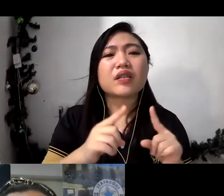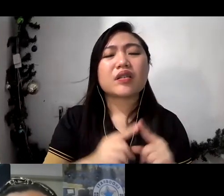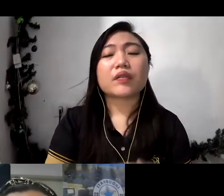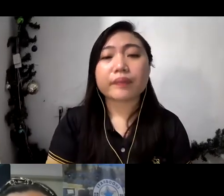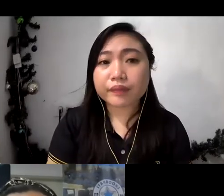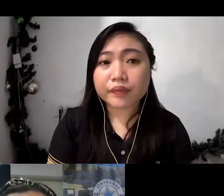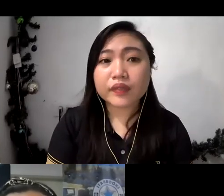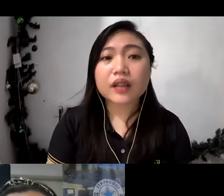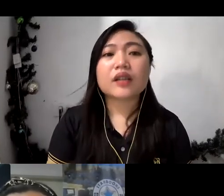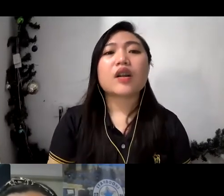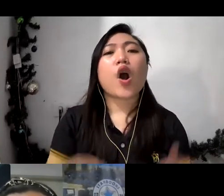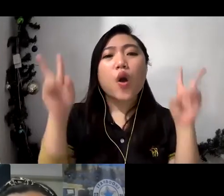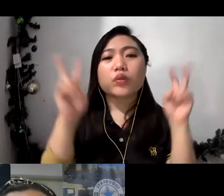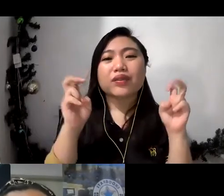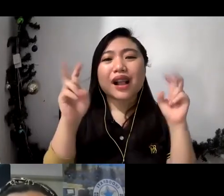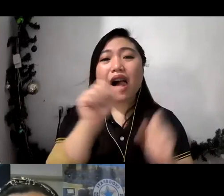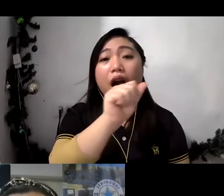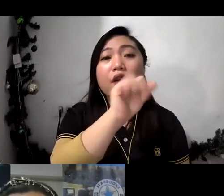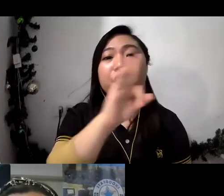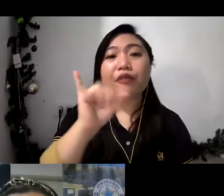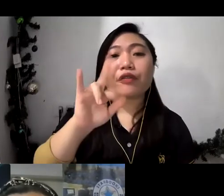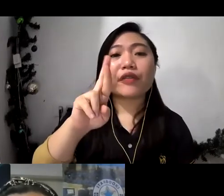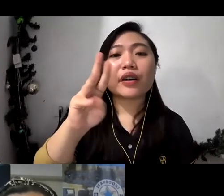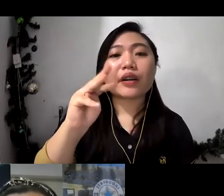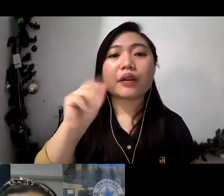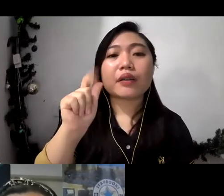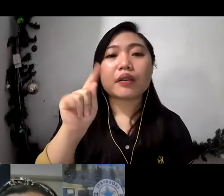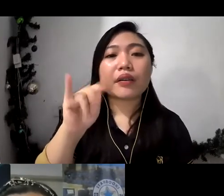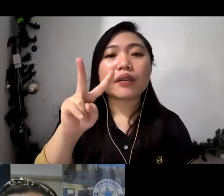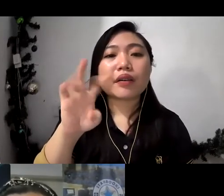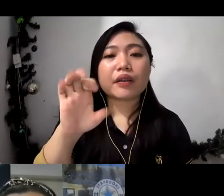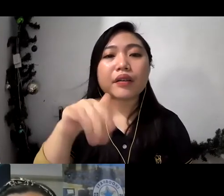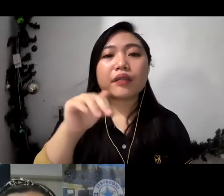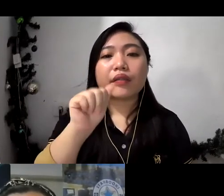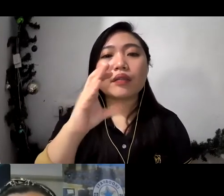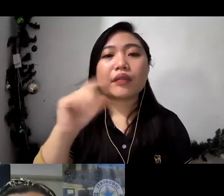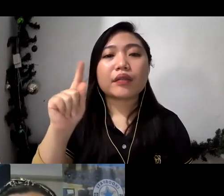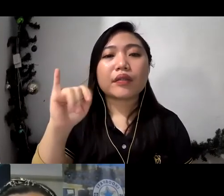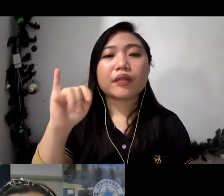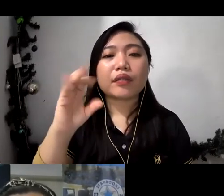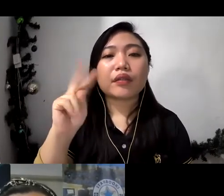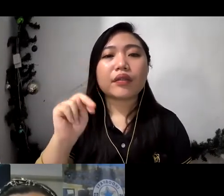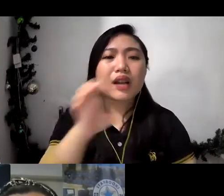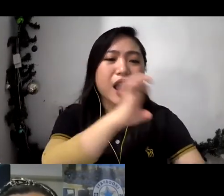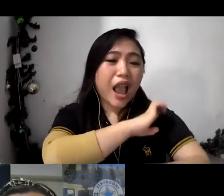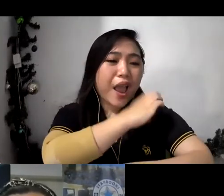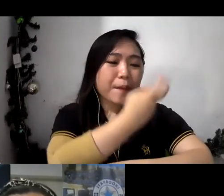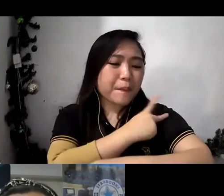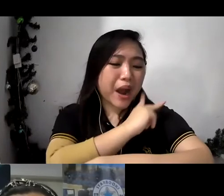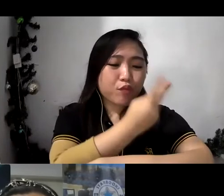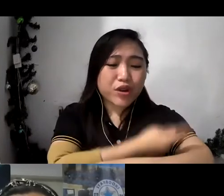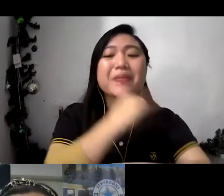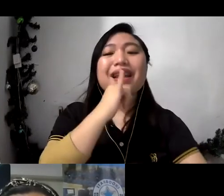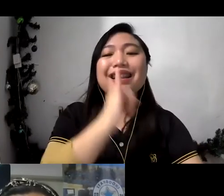an affirmative action, no, na dahil ang empowerment is a personal thing to everyone, unique to each individual, no,